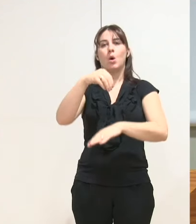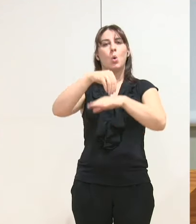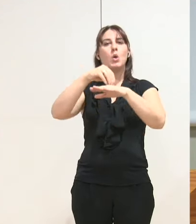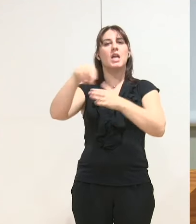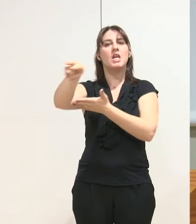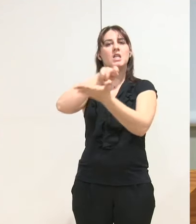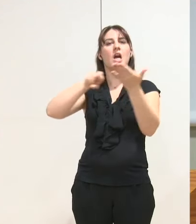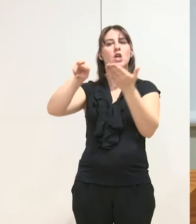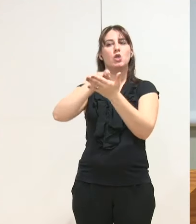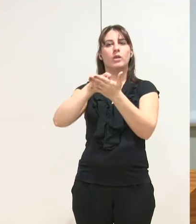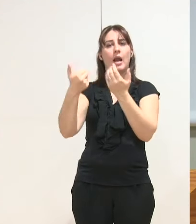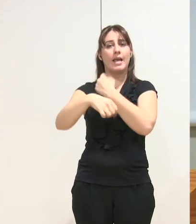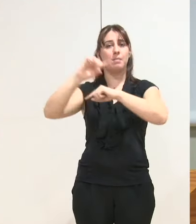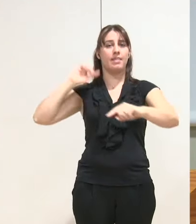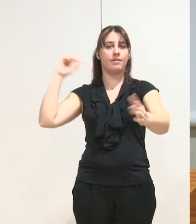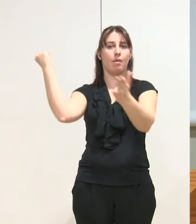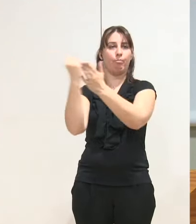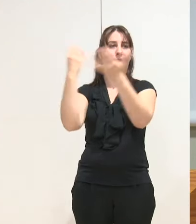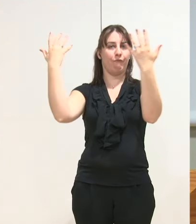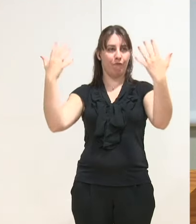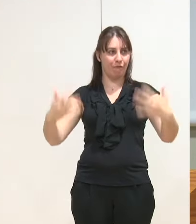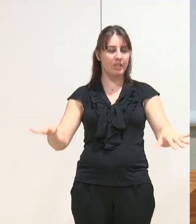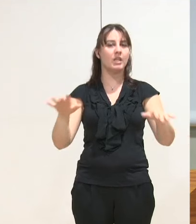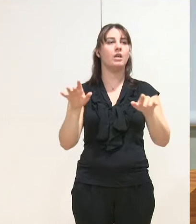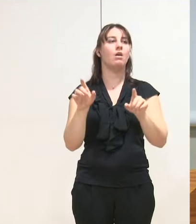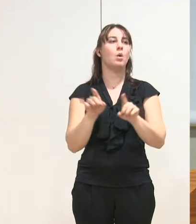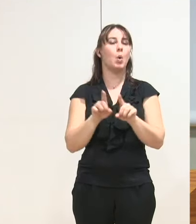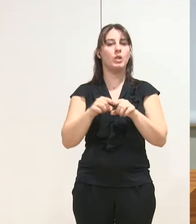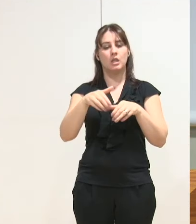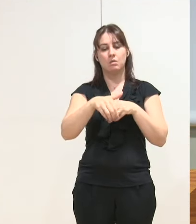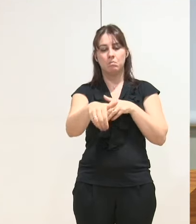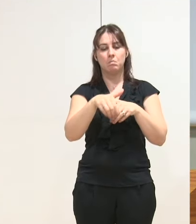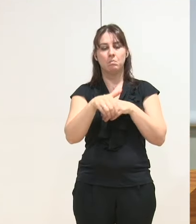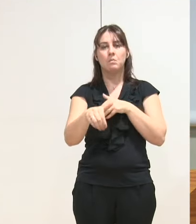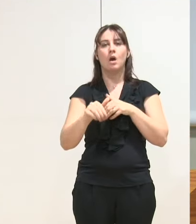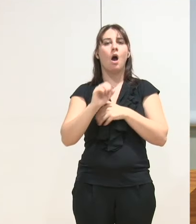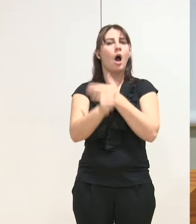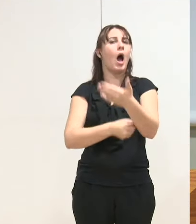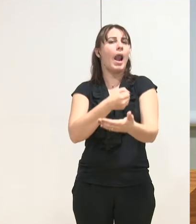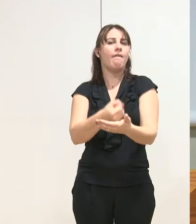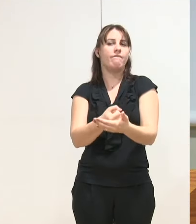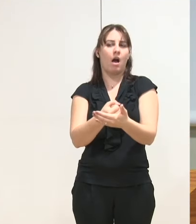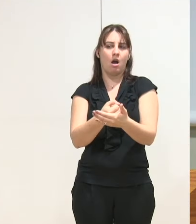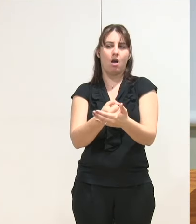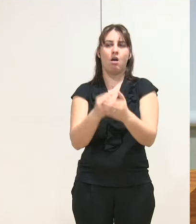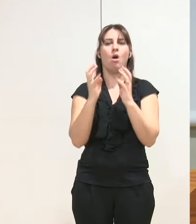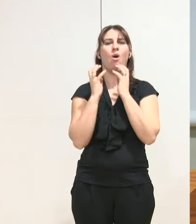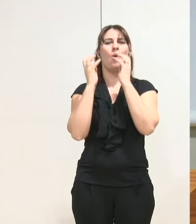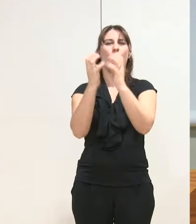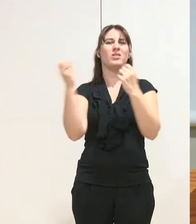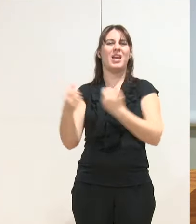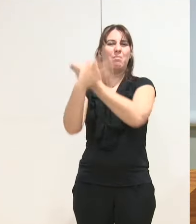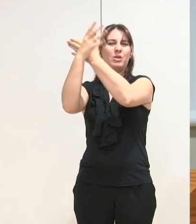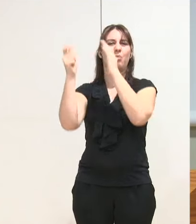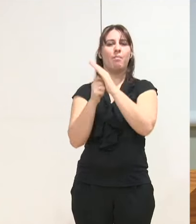régional la semaine dernière et il y aura en fin de processus le conseil de métro lors de sa séance